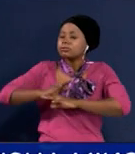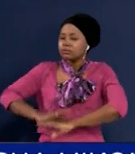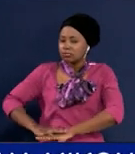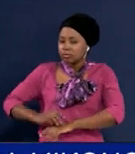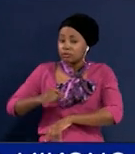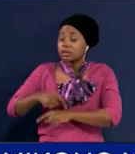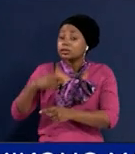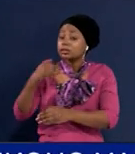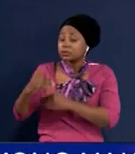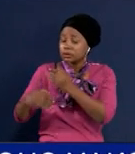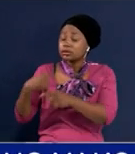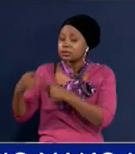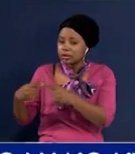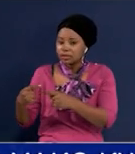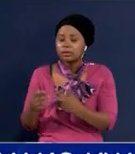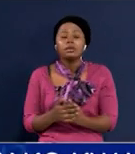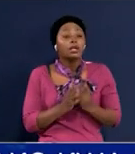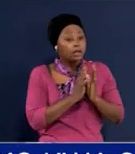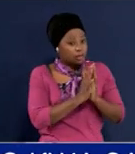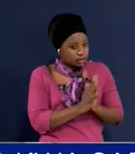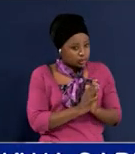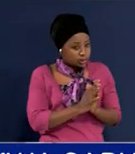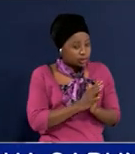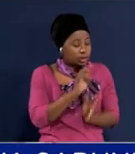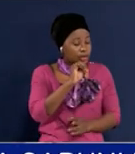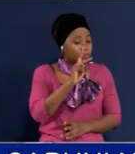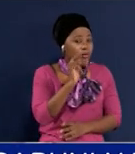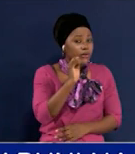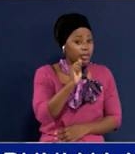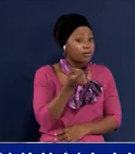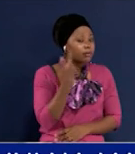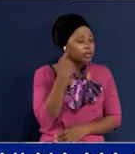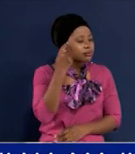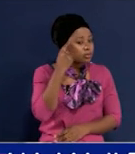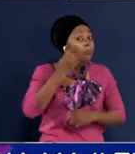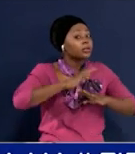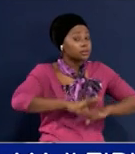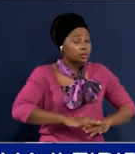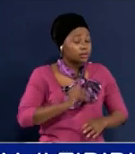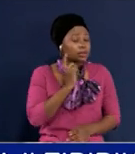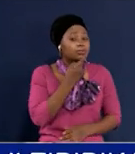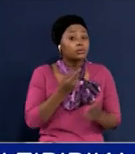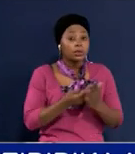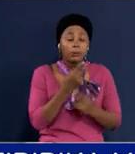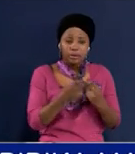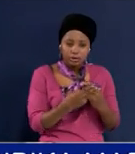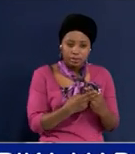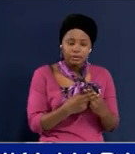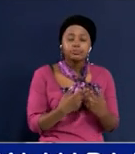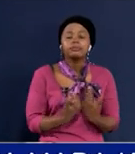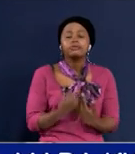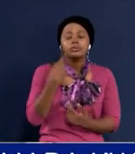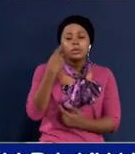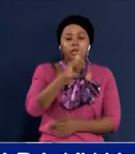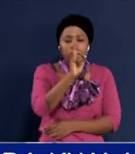matibabu zikiendelea. Asante. Mukia ambea, natumaini umeridhika na jibu kutoka kwa daktari hapa. Sasa tuone swali lingine kutoka kwa